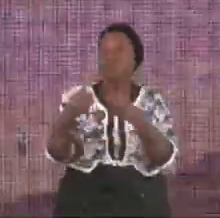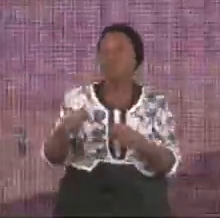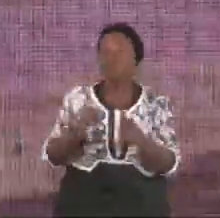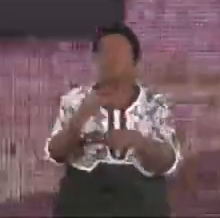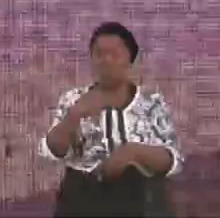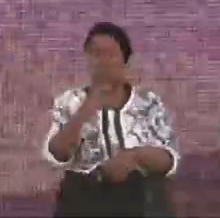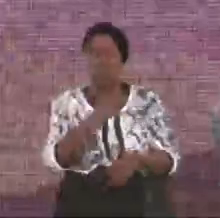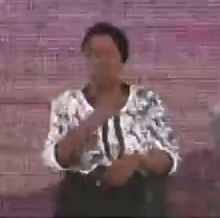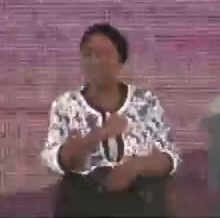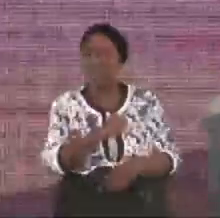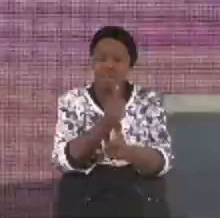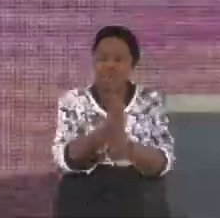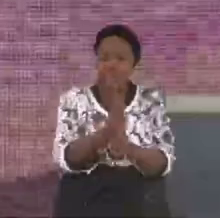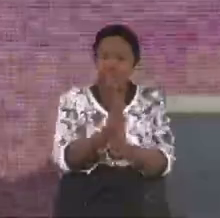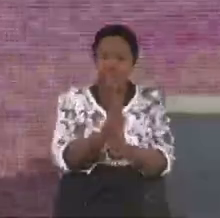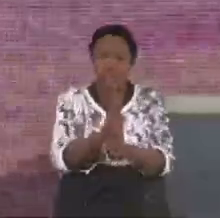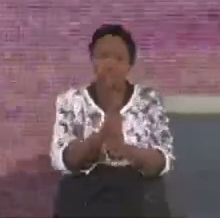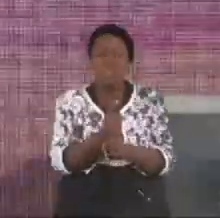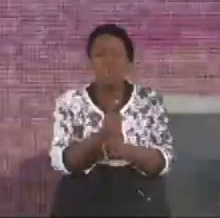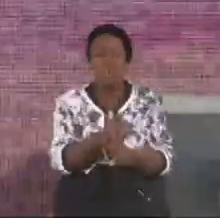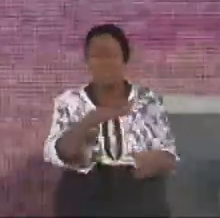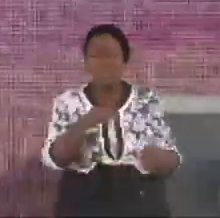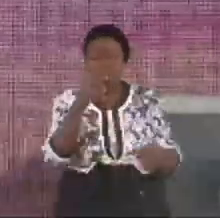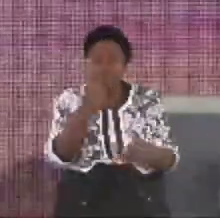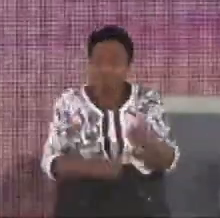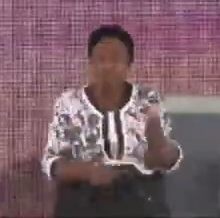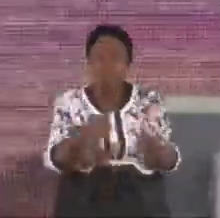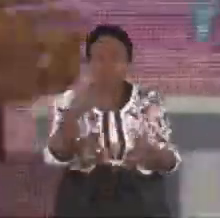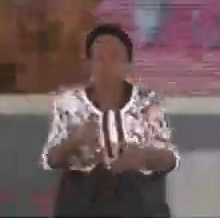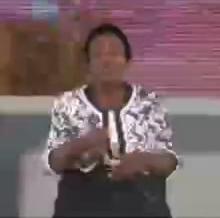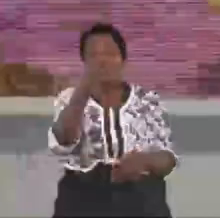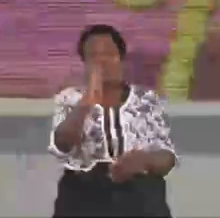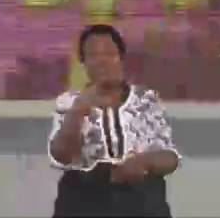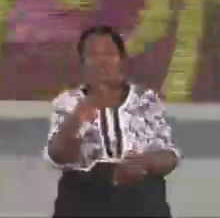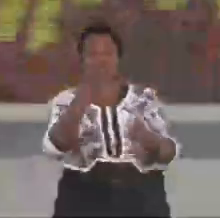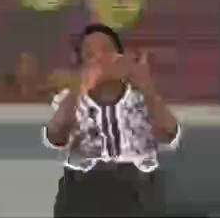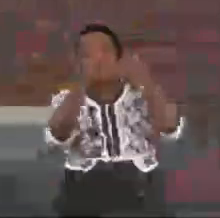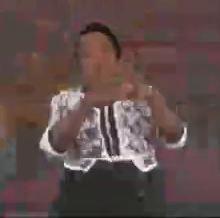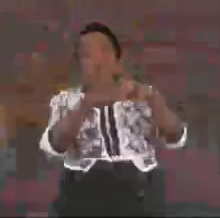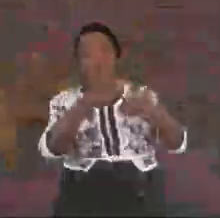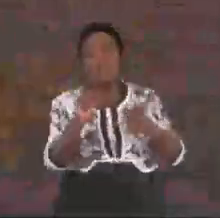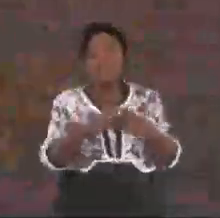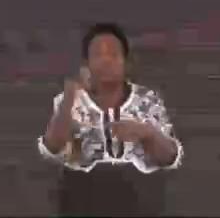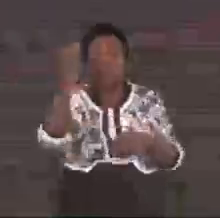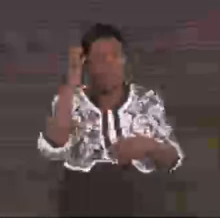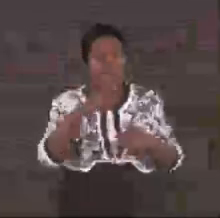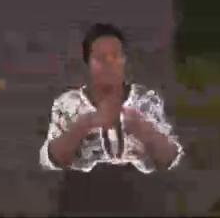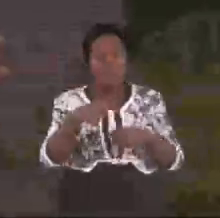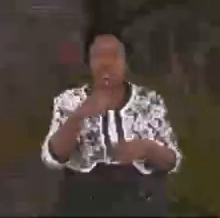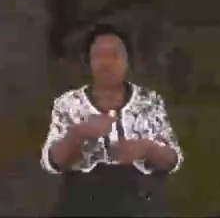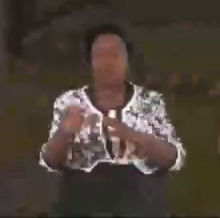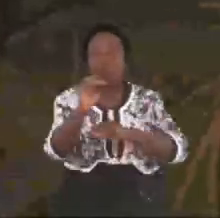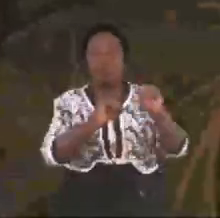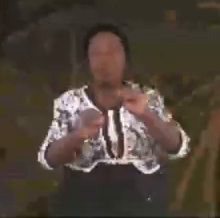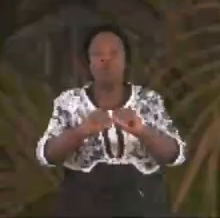a dit exactement ce que le Dieu du ciel voulait qu'ils entendent. Et des races de